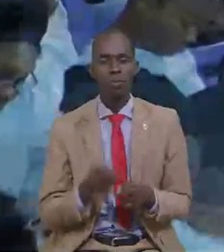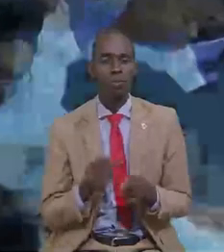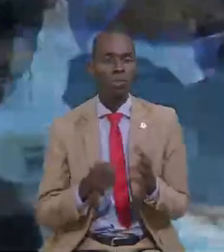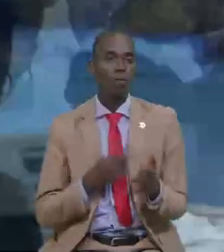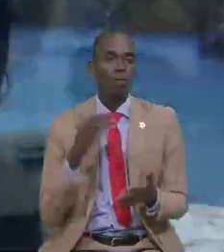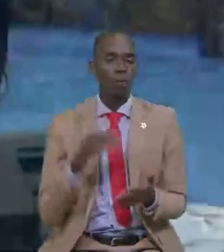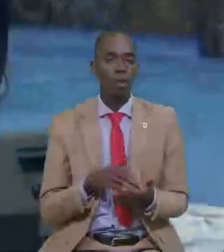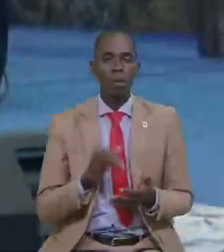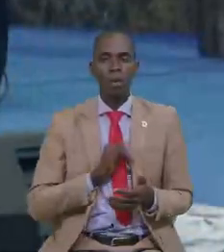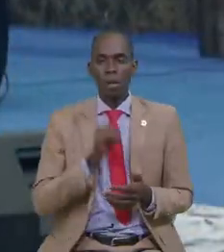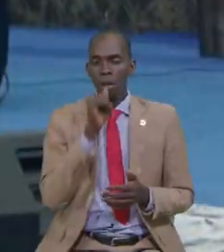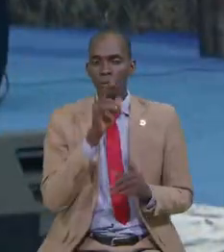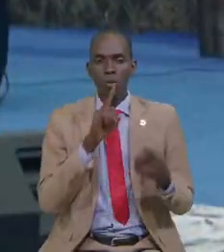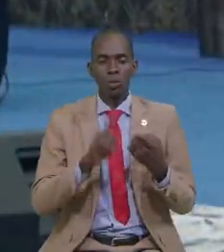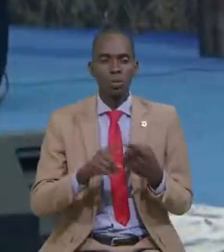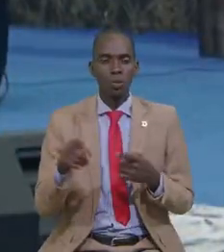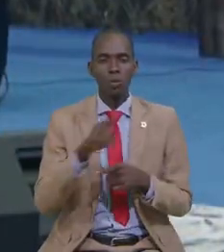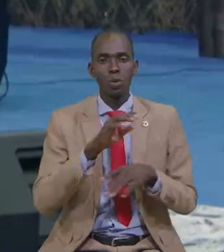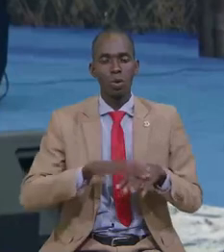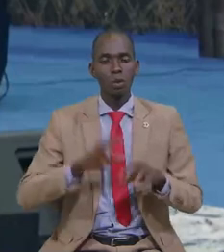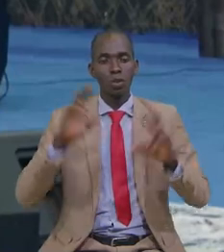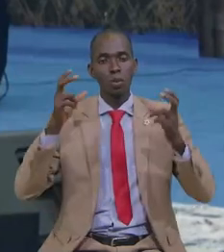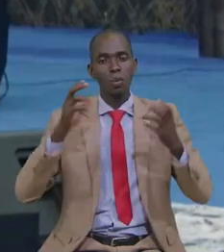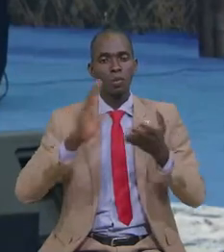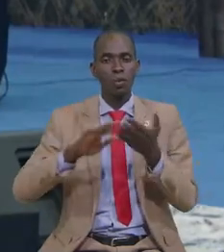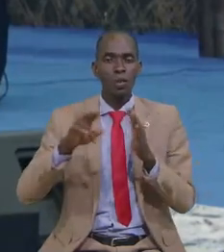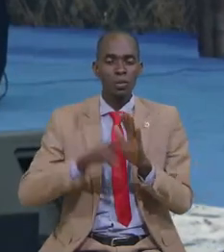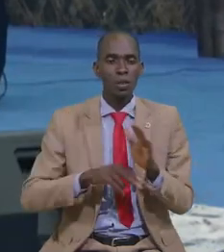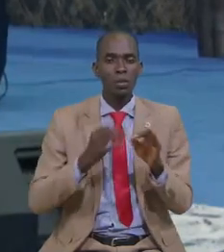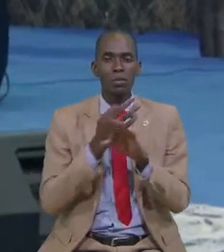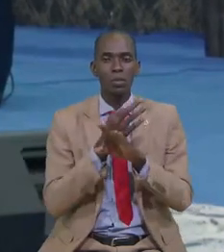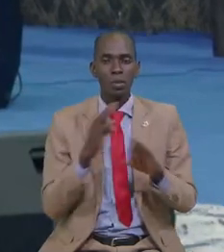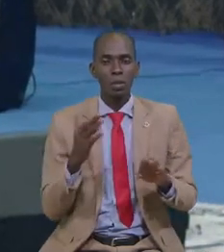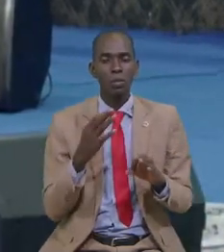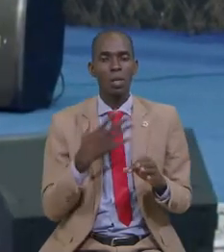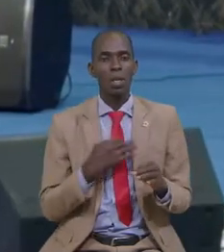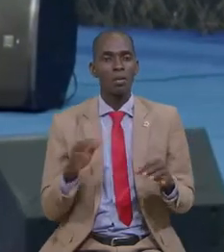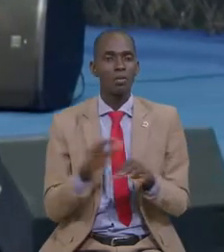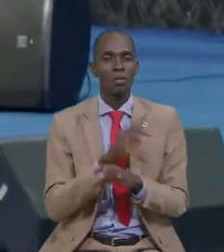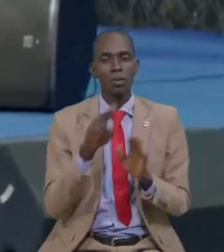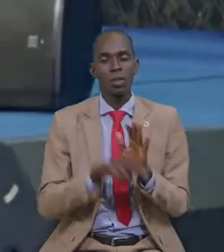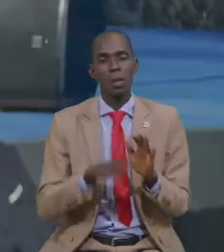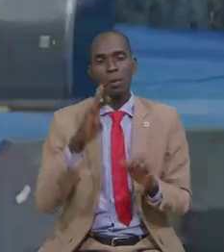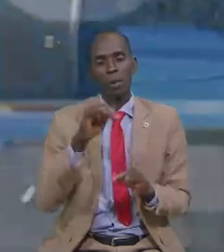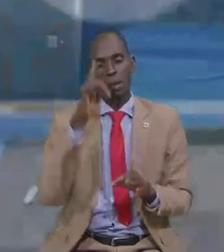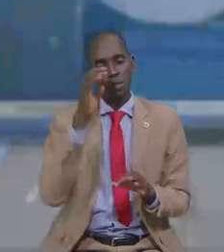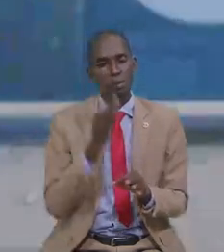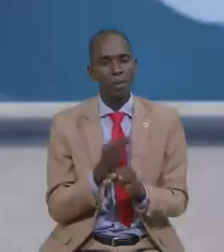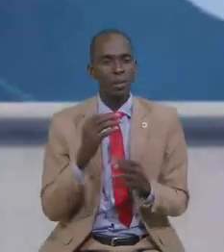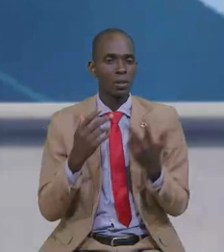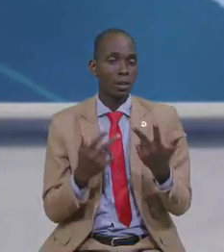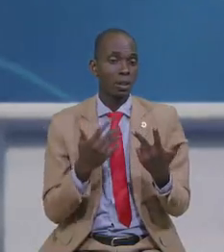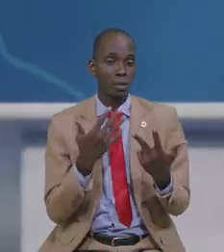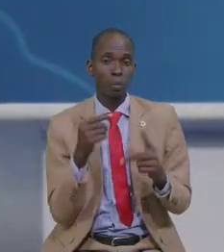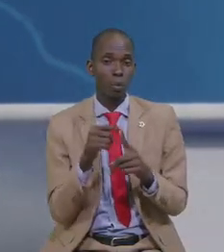Une fois encore, notre titre est le pardon, la libération et la plénitude par la voie. Nous allons voir